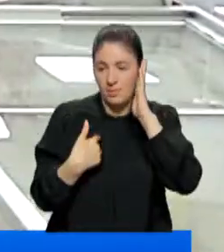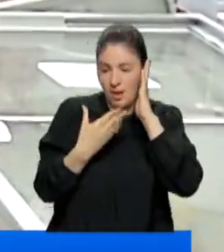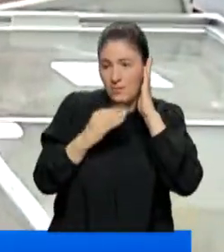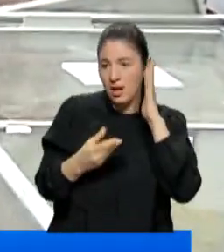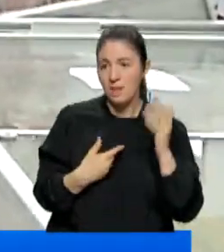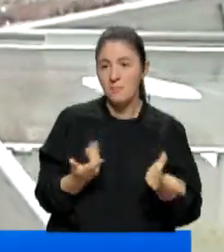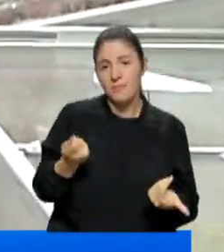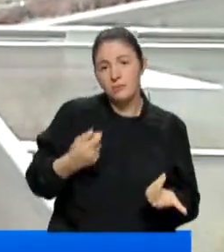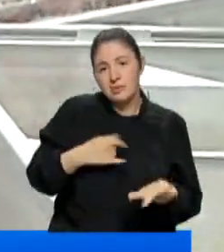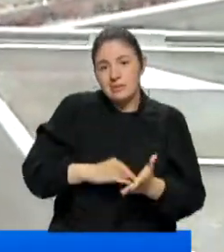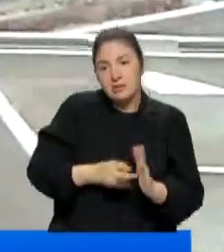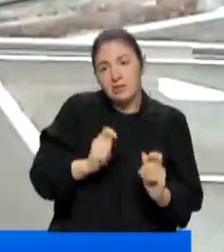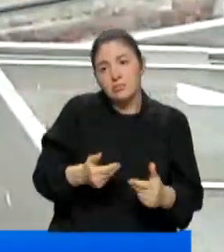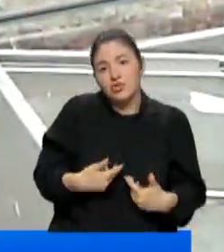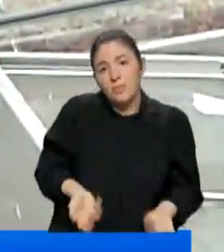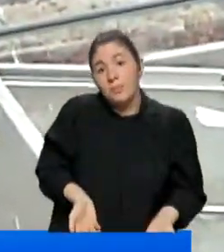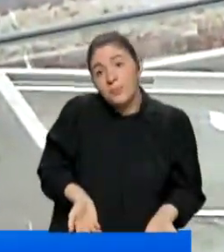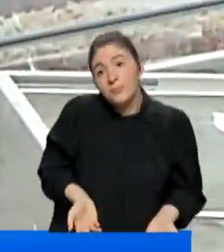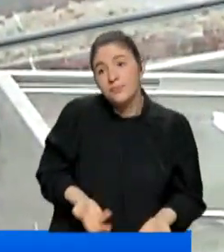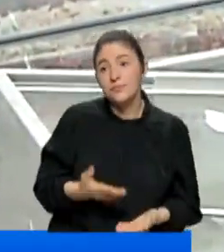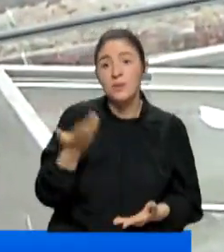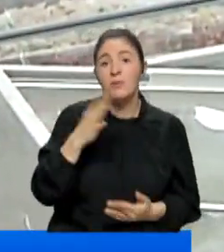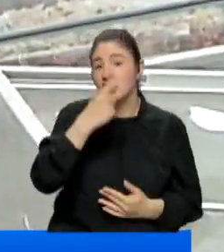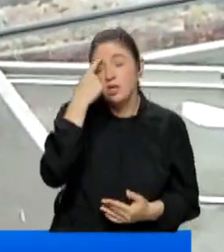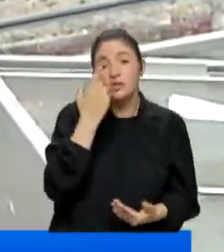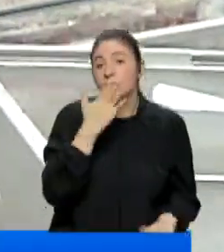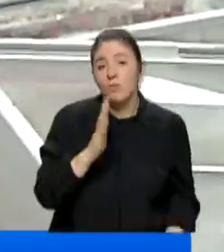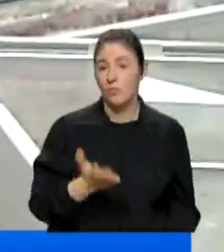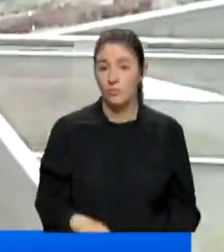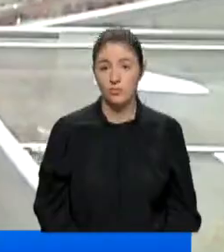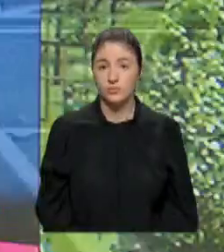Emekliyim ben. Mecburen kısıtlayacağım. Başka şansım yok.